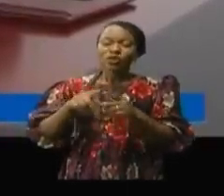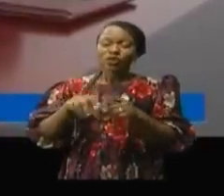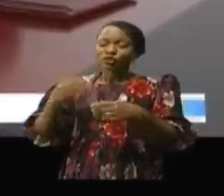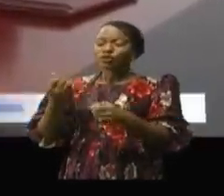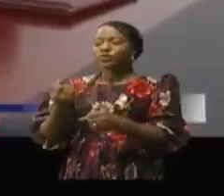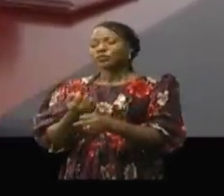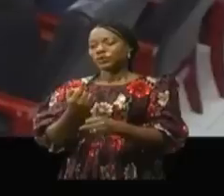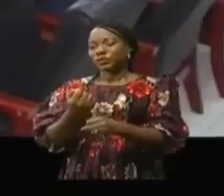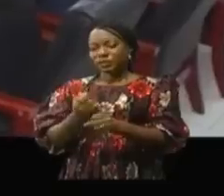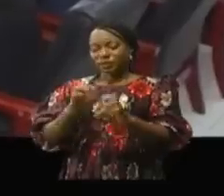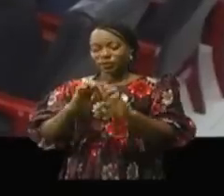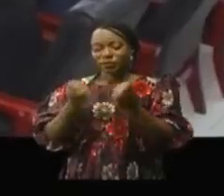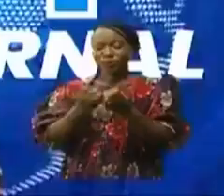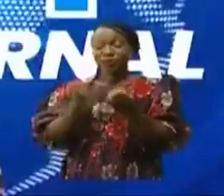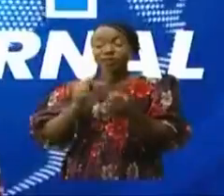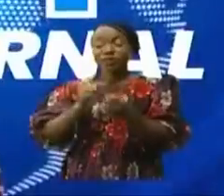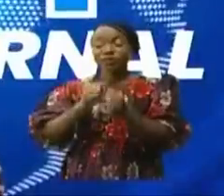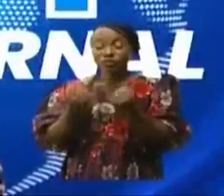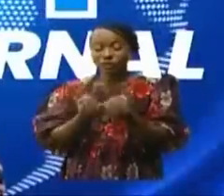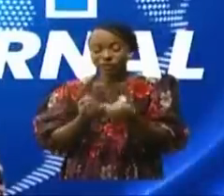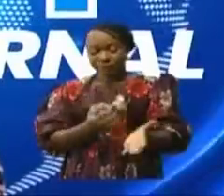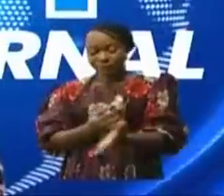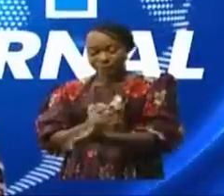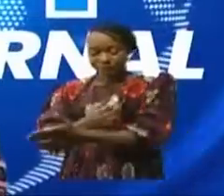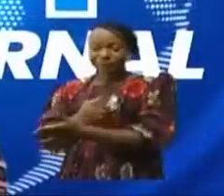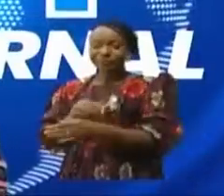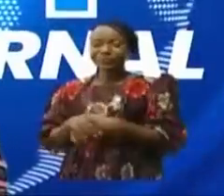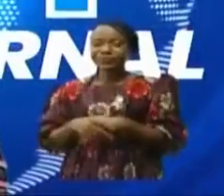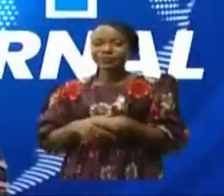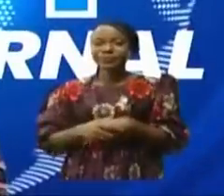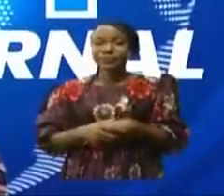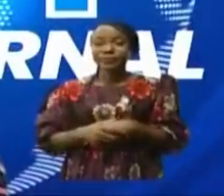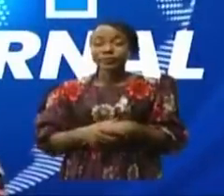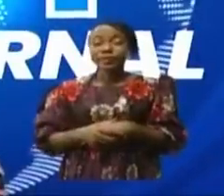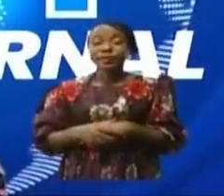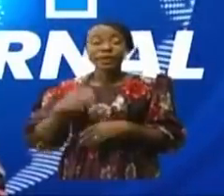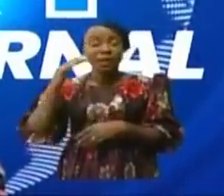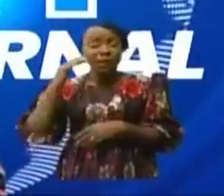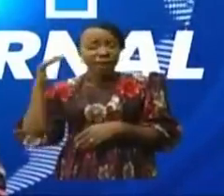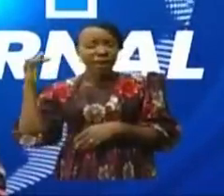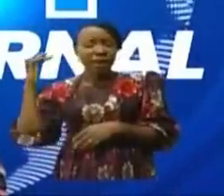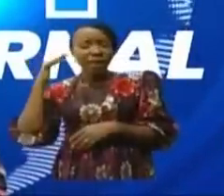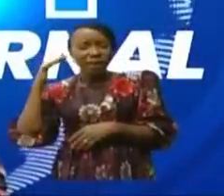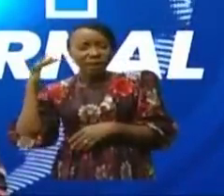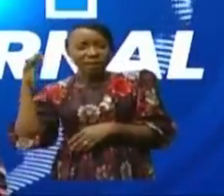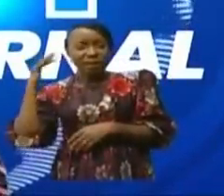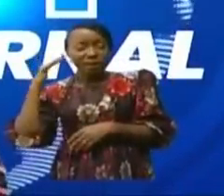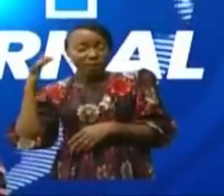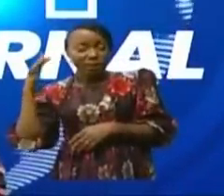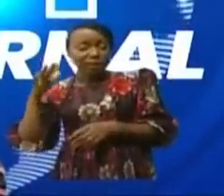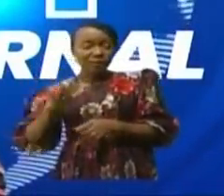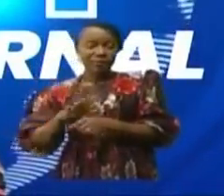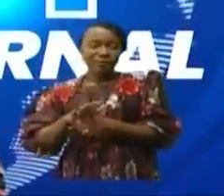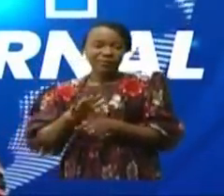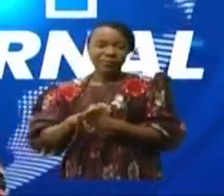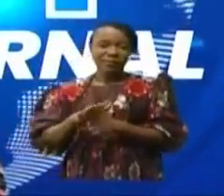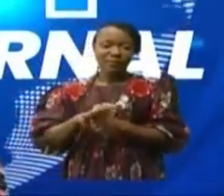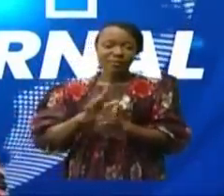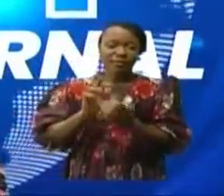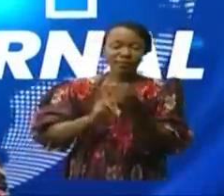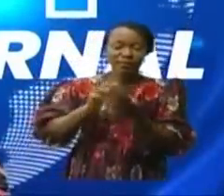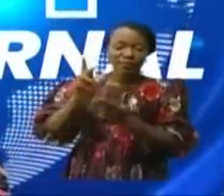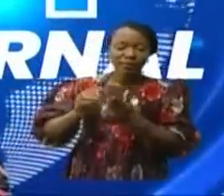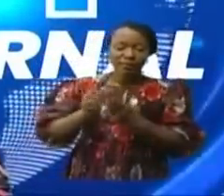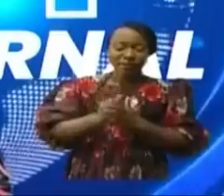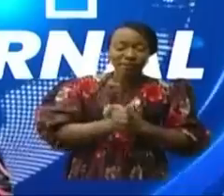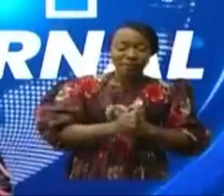développement économique et social. Et cette nouvelle, des rumeurs persistantes circulent au sujet du programme